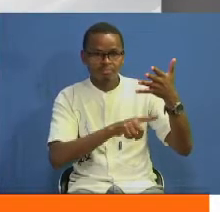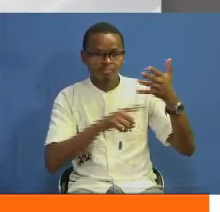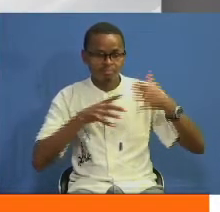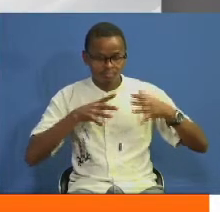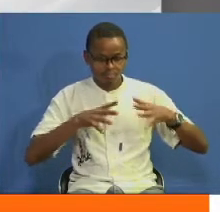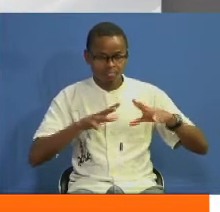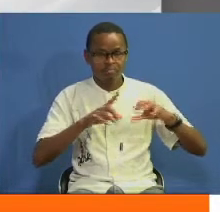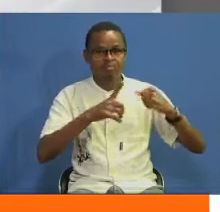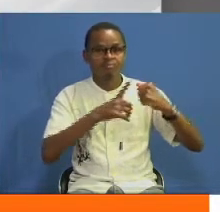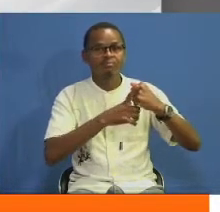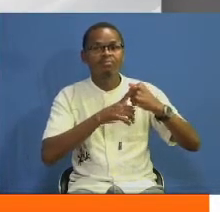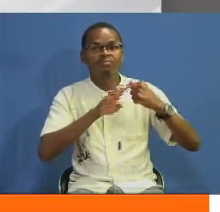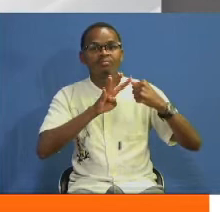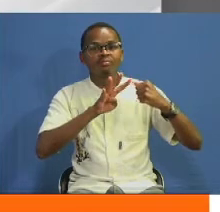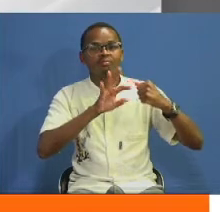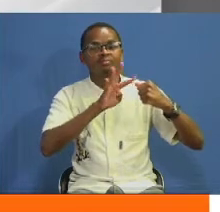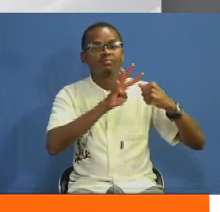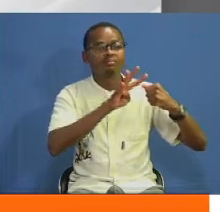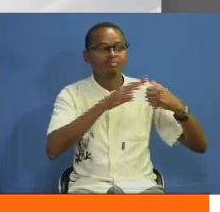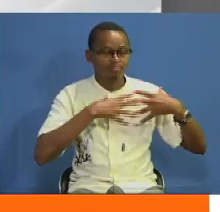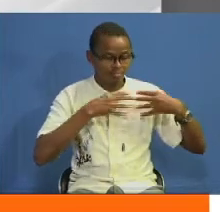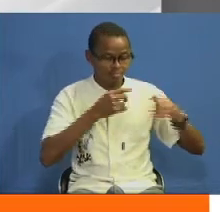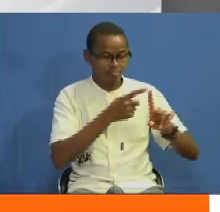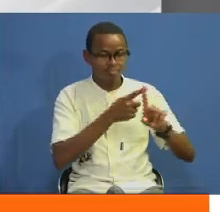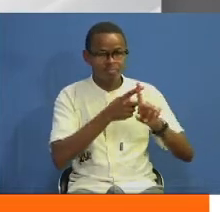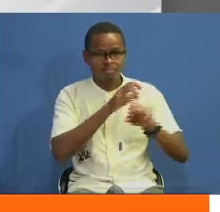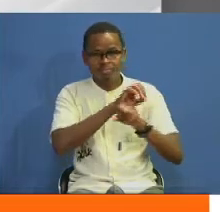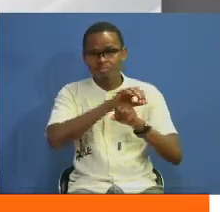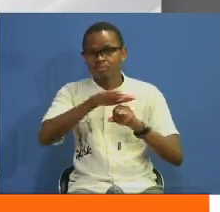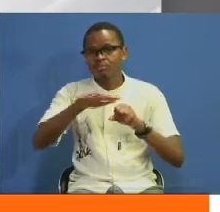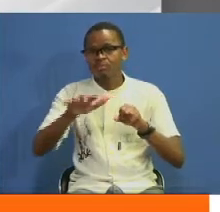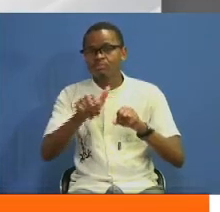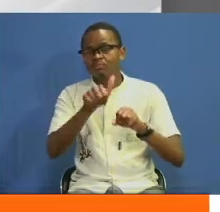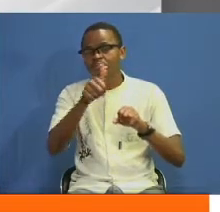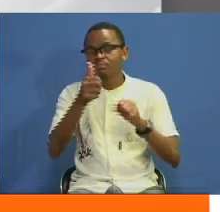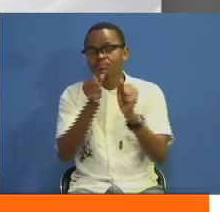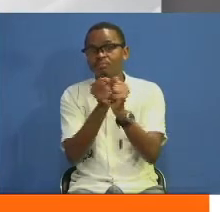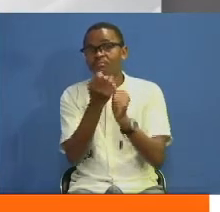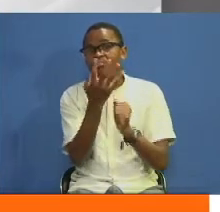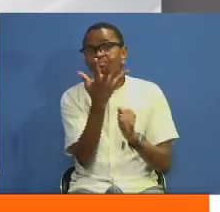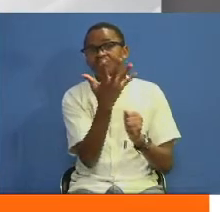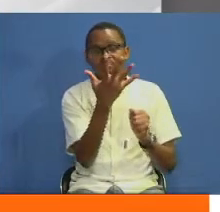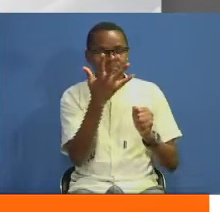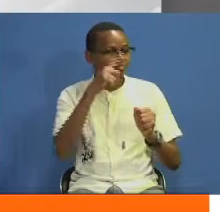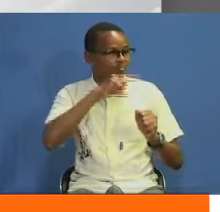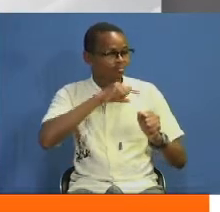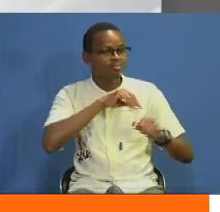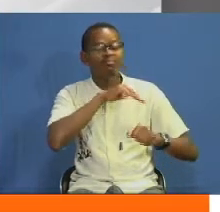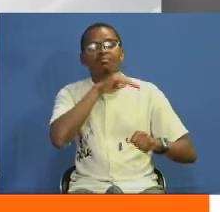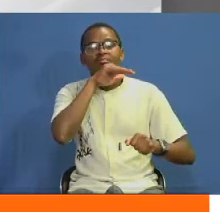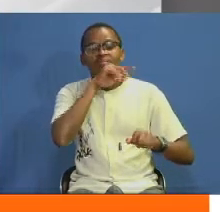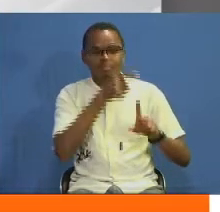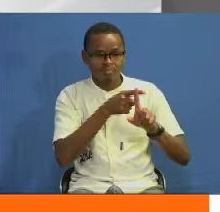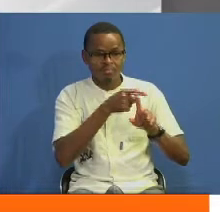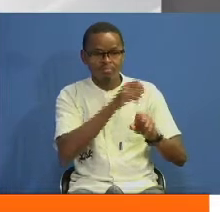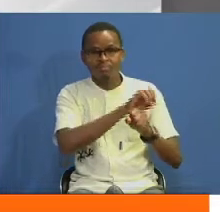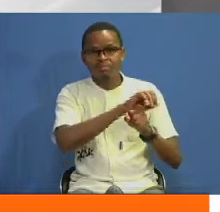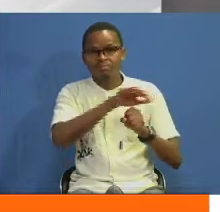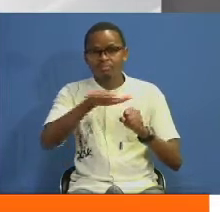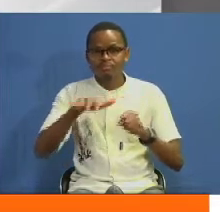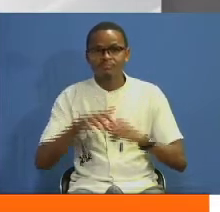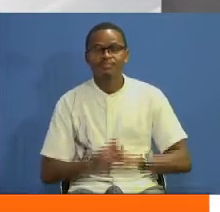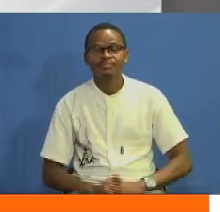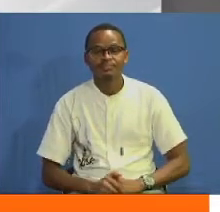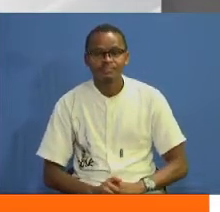watu 644 wamepona corona. Hata hivyo, watu 15 wameaga dunia kutokana na makali ya virusi